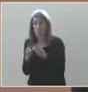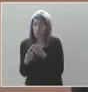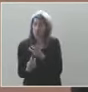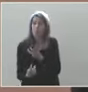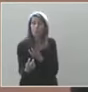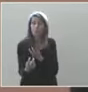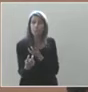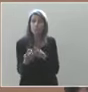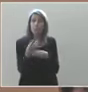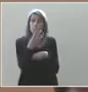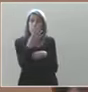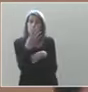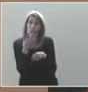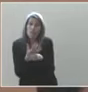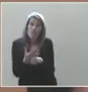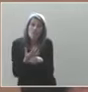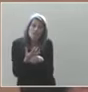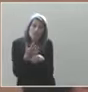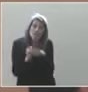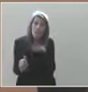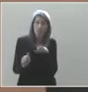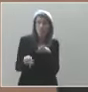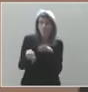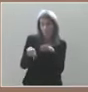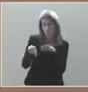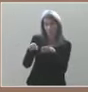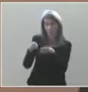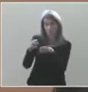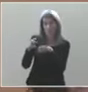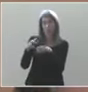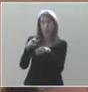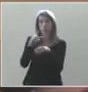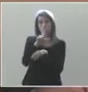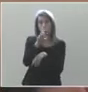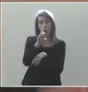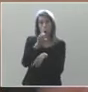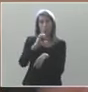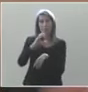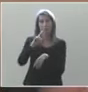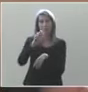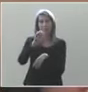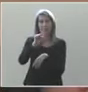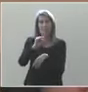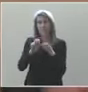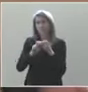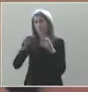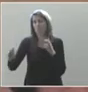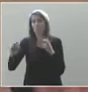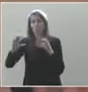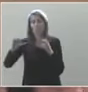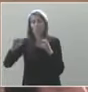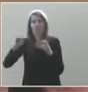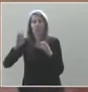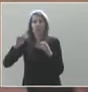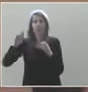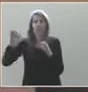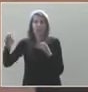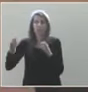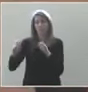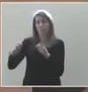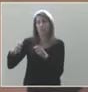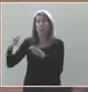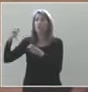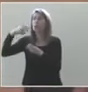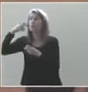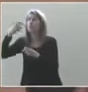les écologistes s'abstiendront donc sur cette délibération qui est le transfert de la gestion de la voie ferrée entre SNCF et